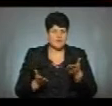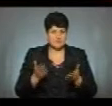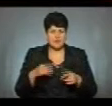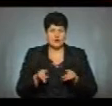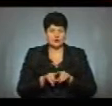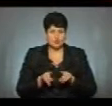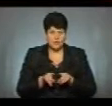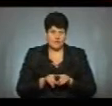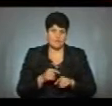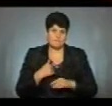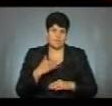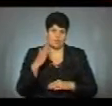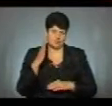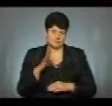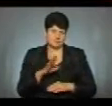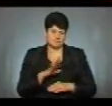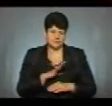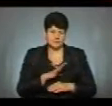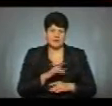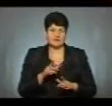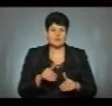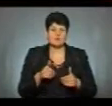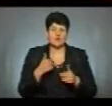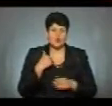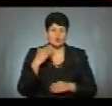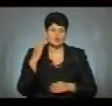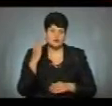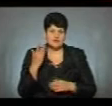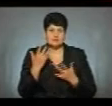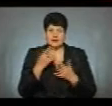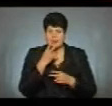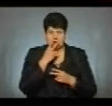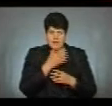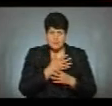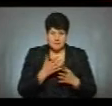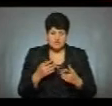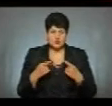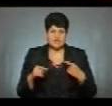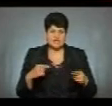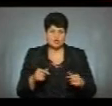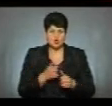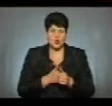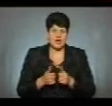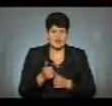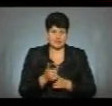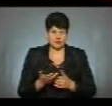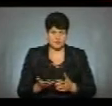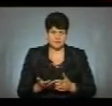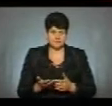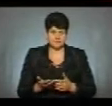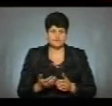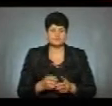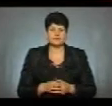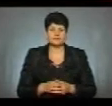однаково би проголосували так, як вони проголосували, оскільки не бачать іншого лідера, скажімо. Розумієте?